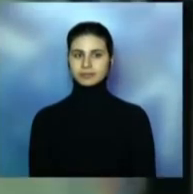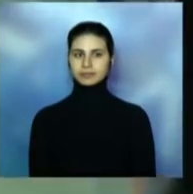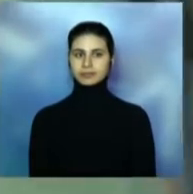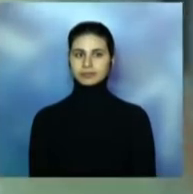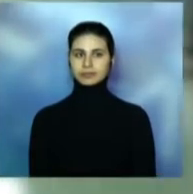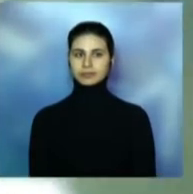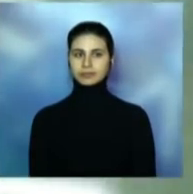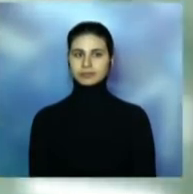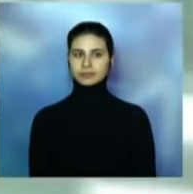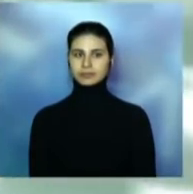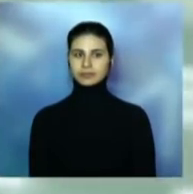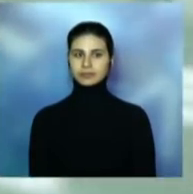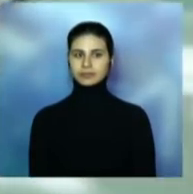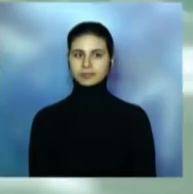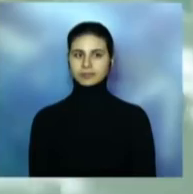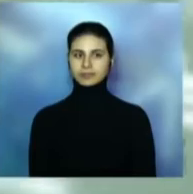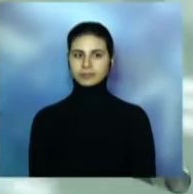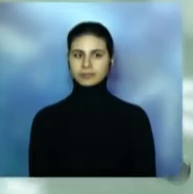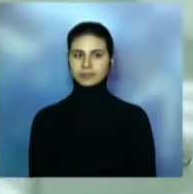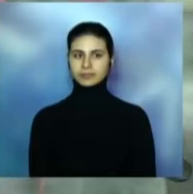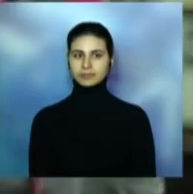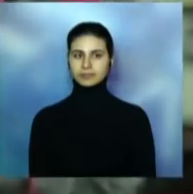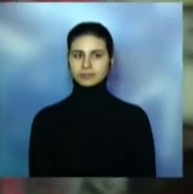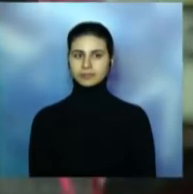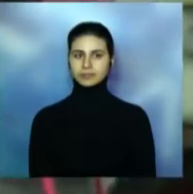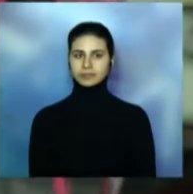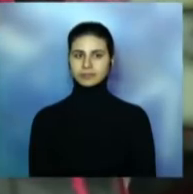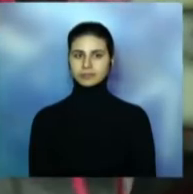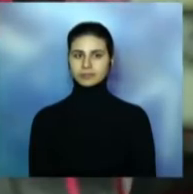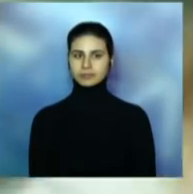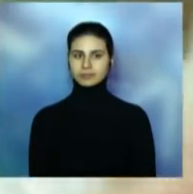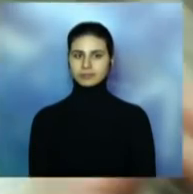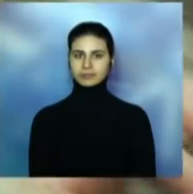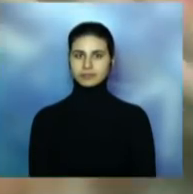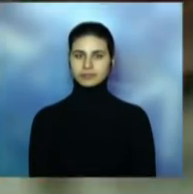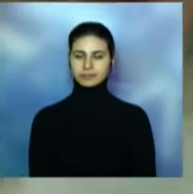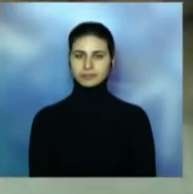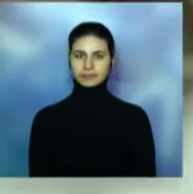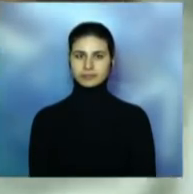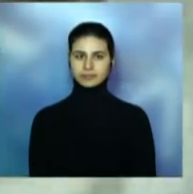Thank you.